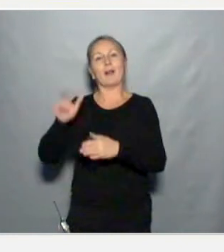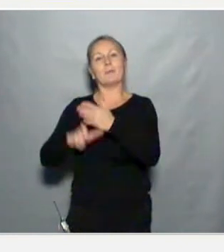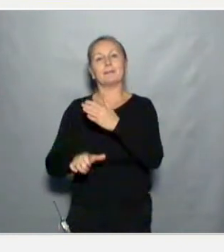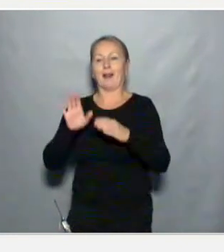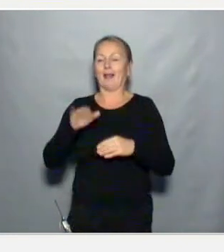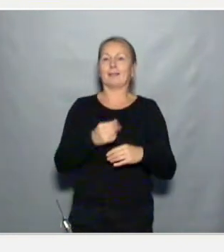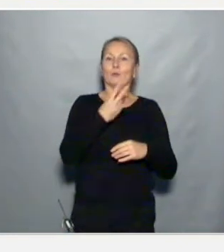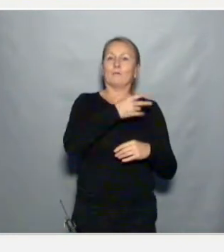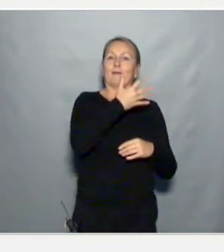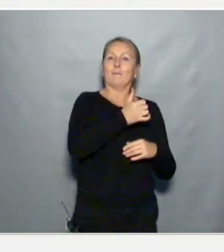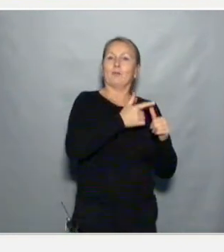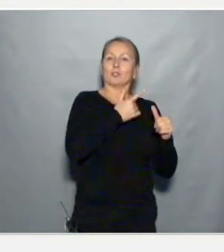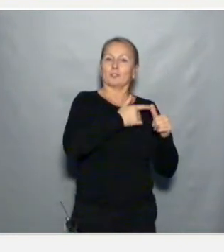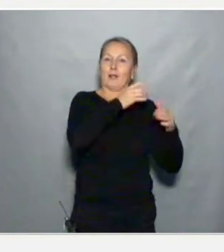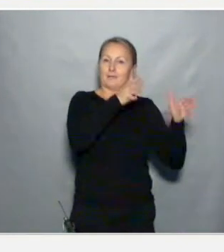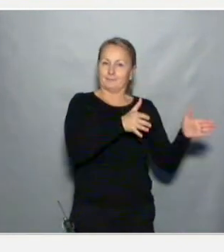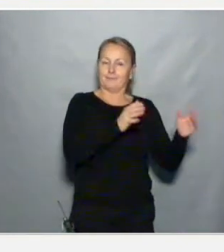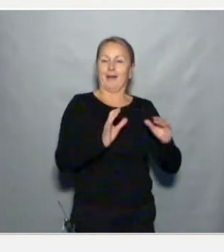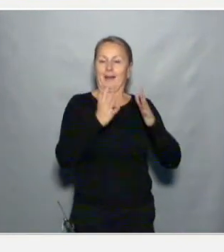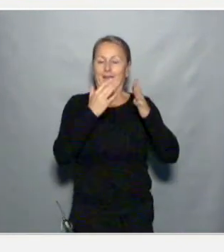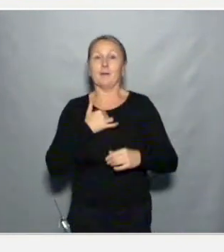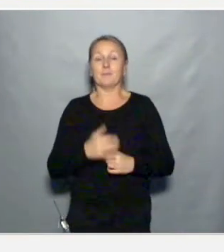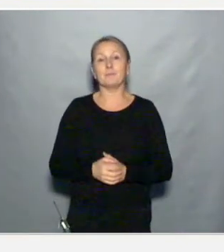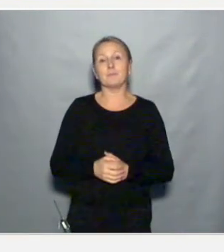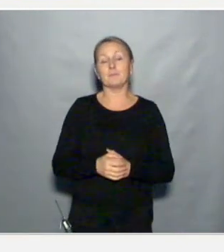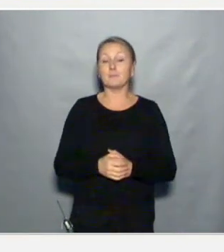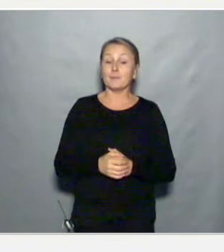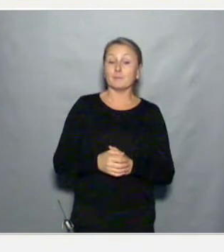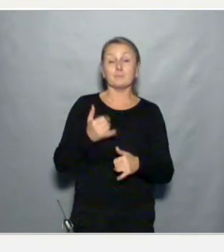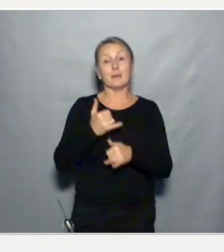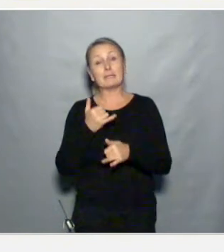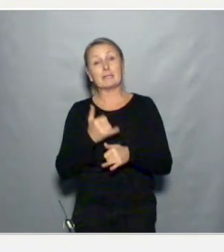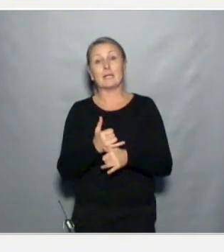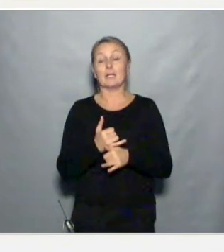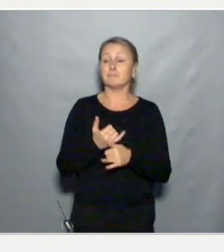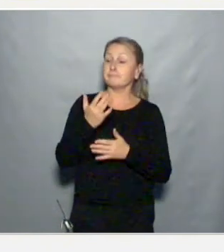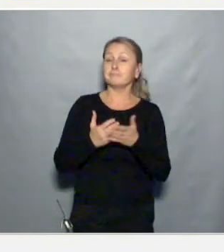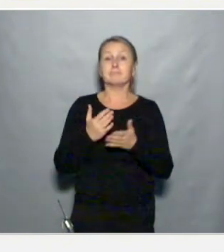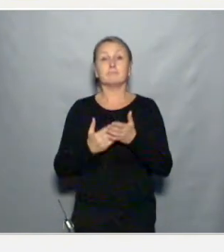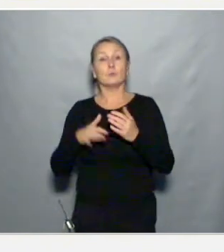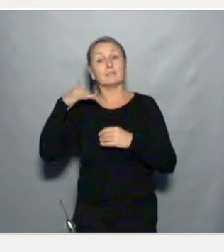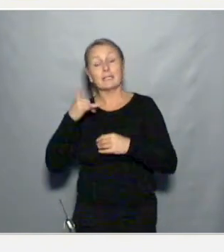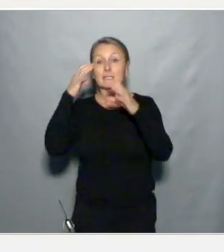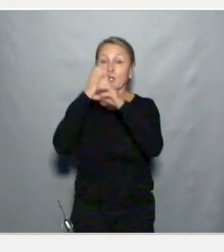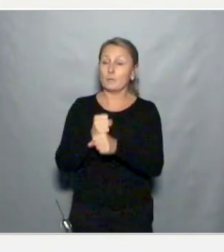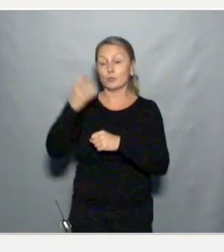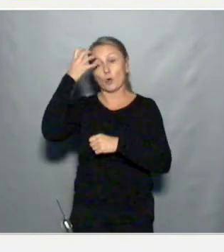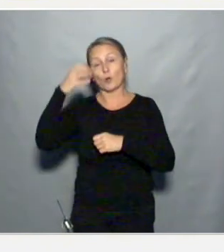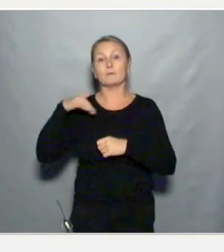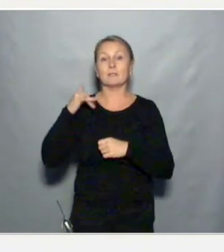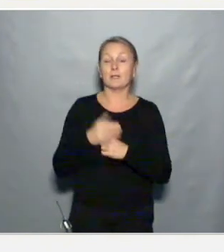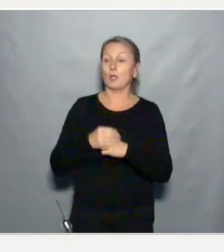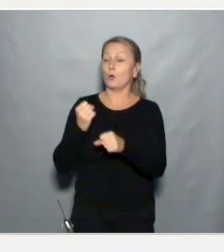första år i livet. På något märkligt vänster lyckades jag ta en universitetsexamen från Stockholms universitet. Jag jobbade några år